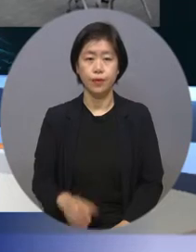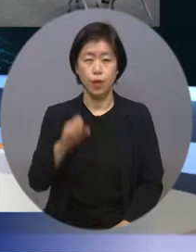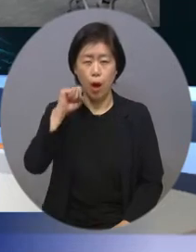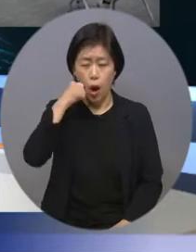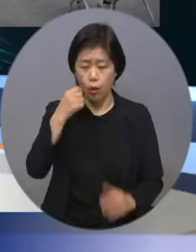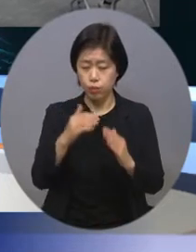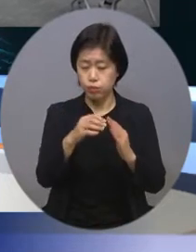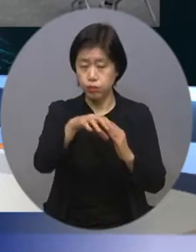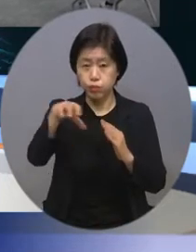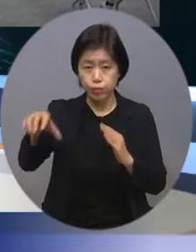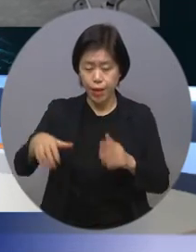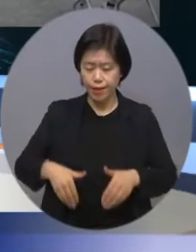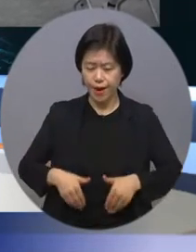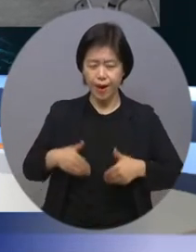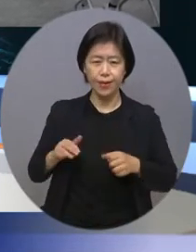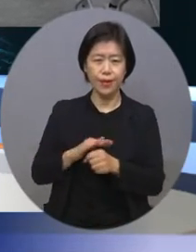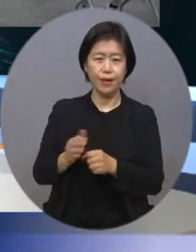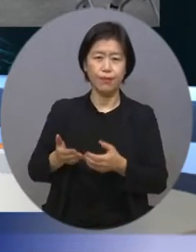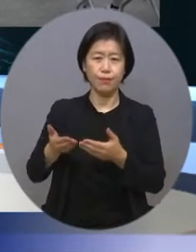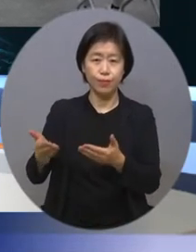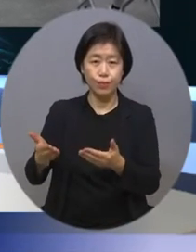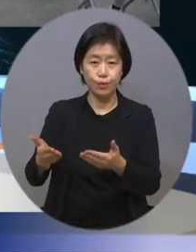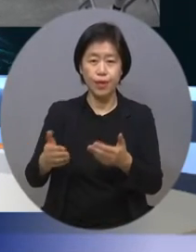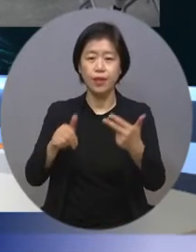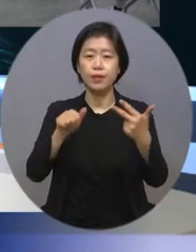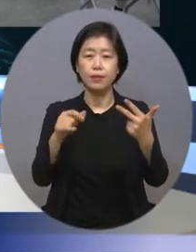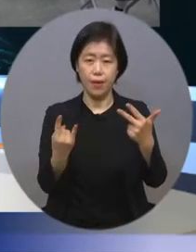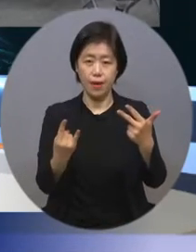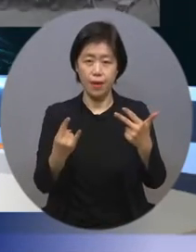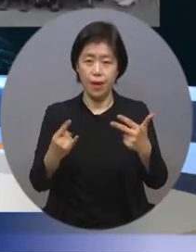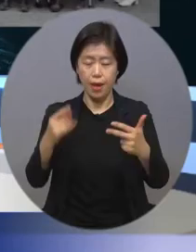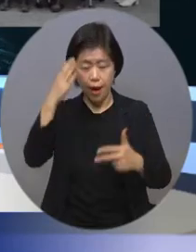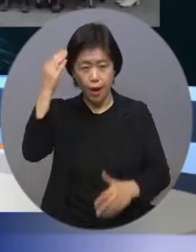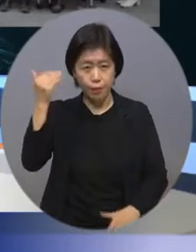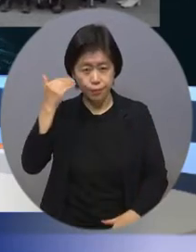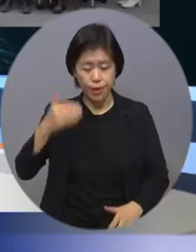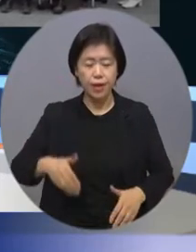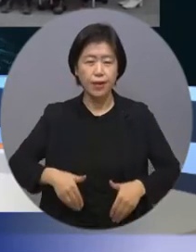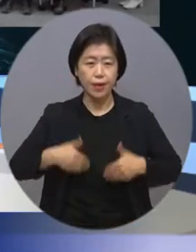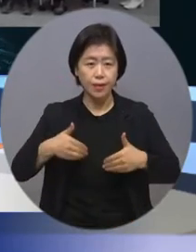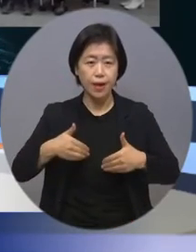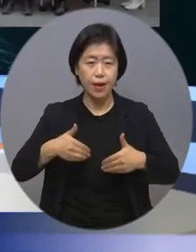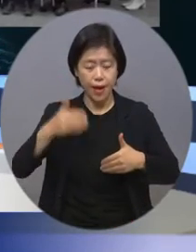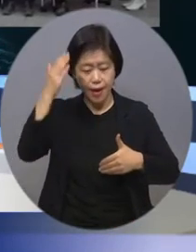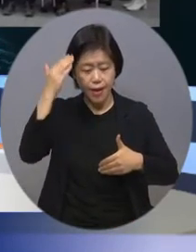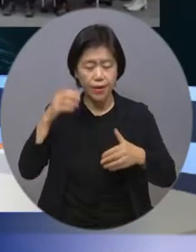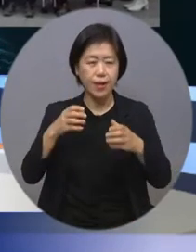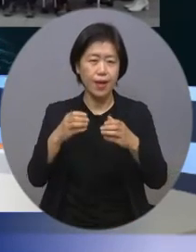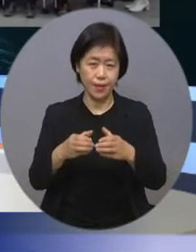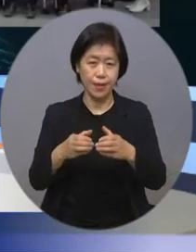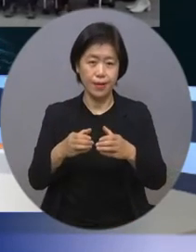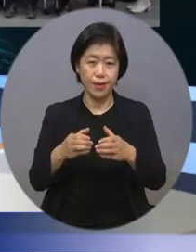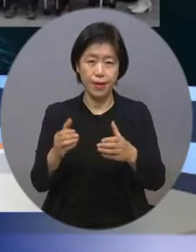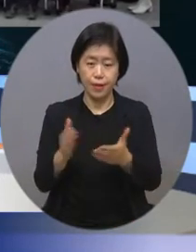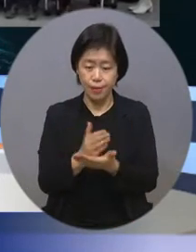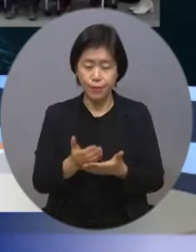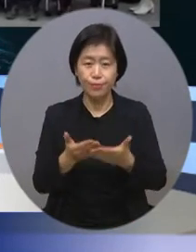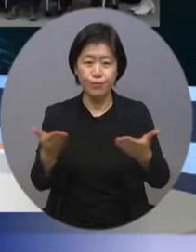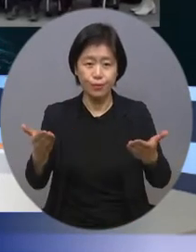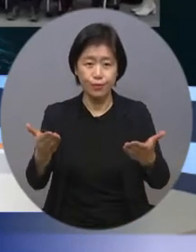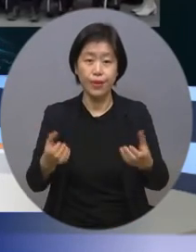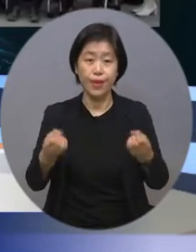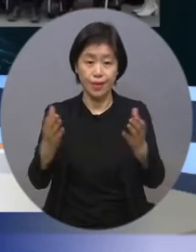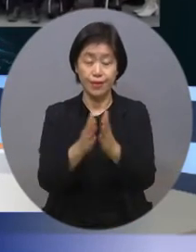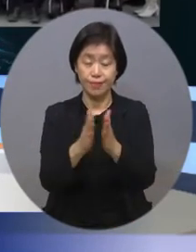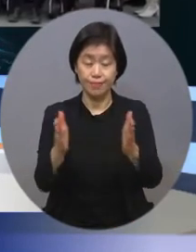어려운 이웃에게 온정을 전하는 제7회 대한민국 따뜻한 온도 연탄 나눔 발대식이 열렸습니다. 조은빈 기자가